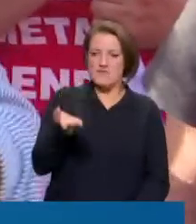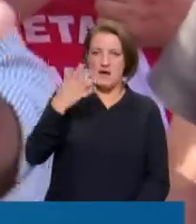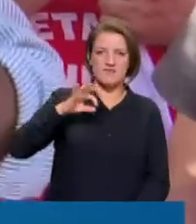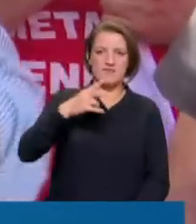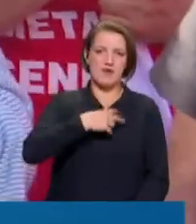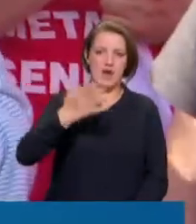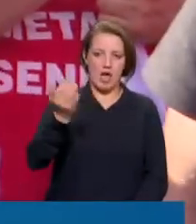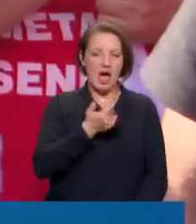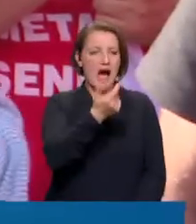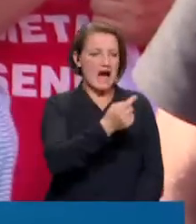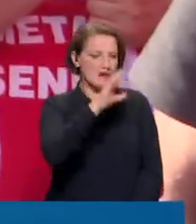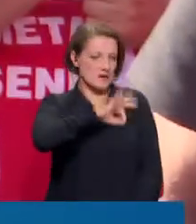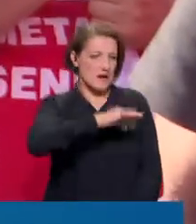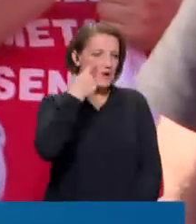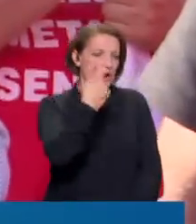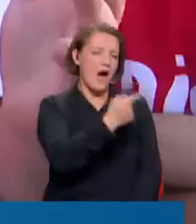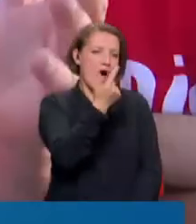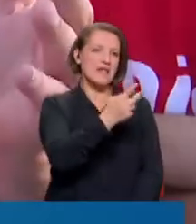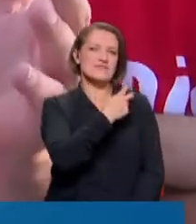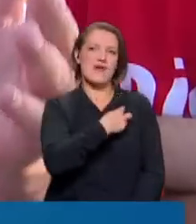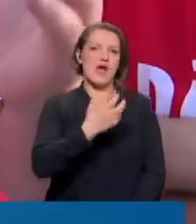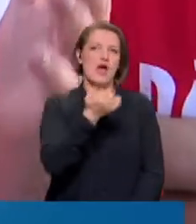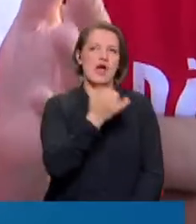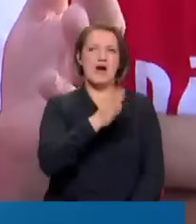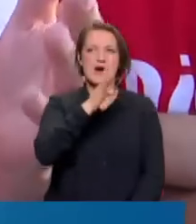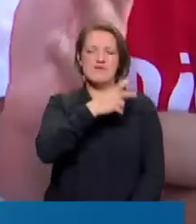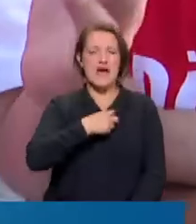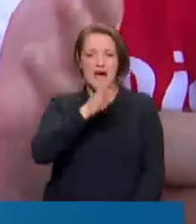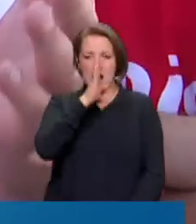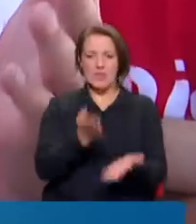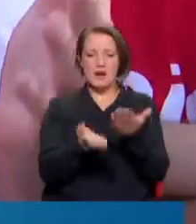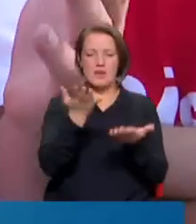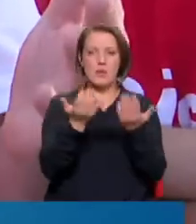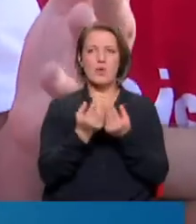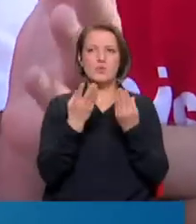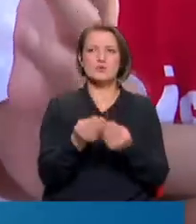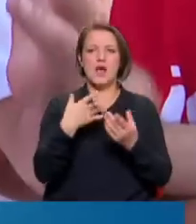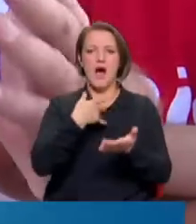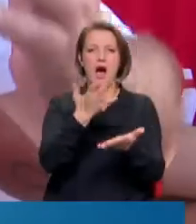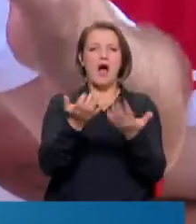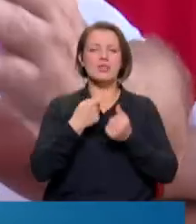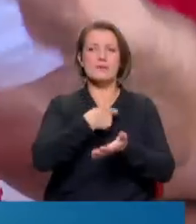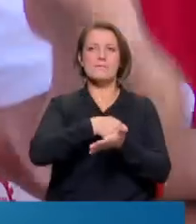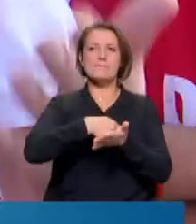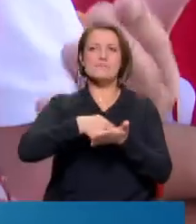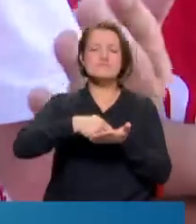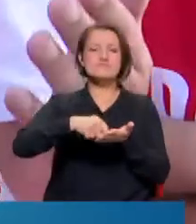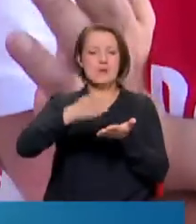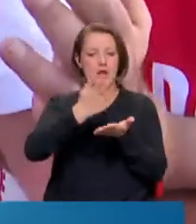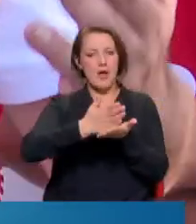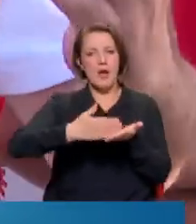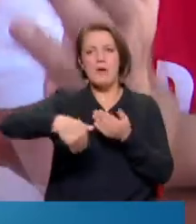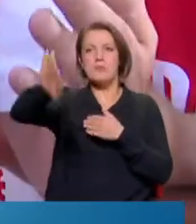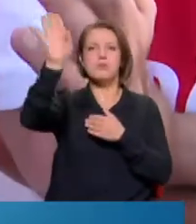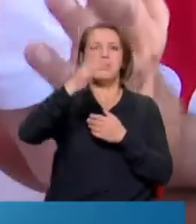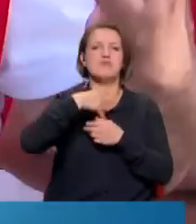alınsın daha az kazan daha az veri al adalet olsun aldığımız maaşların çok kısmı vergiye gidiyor